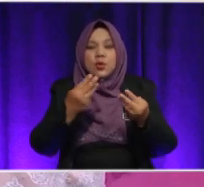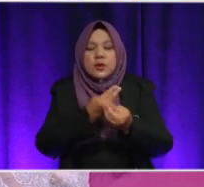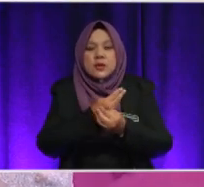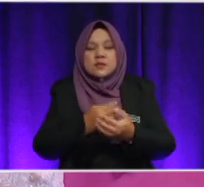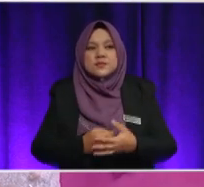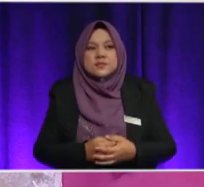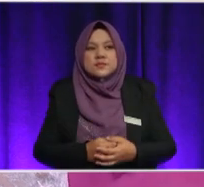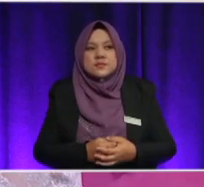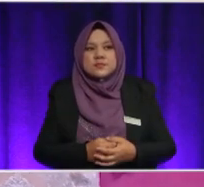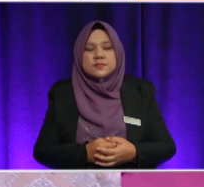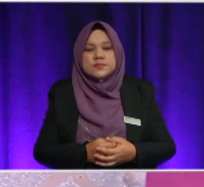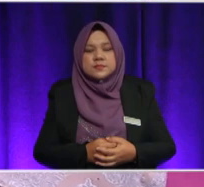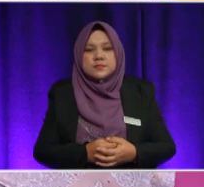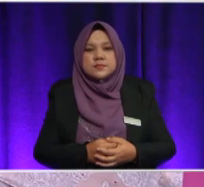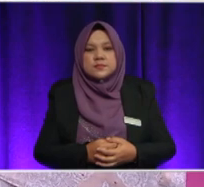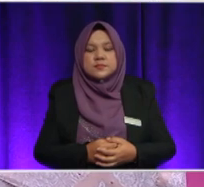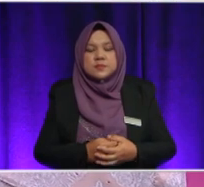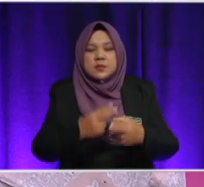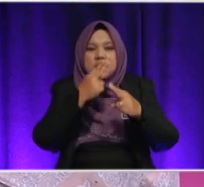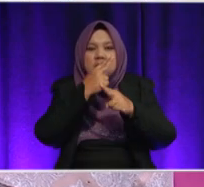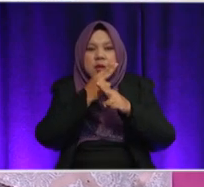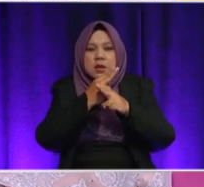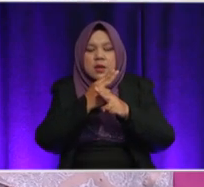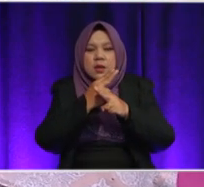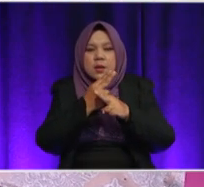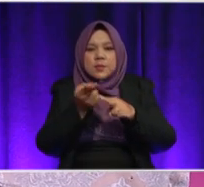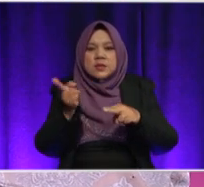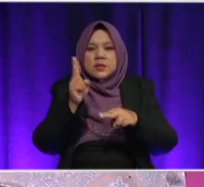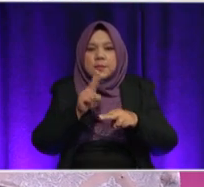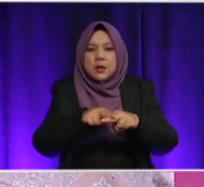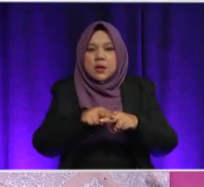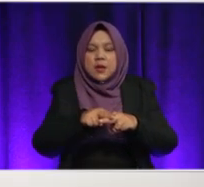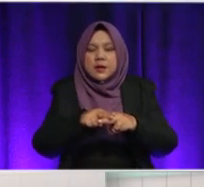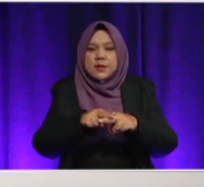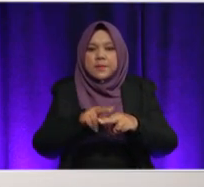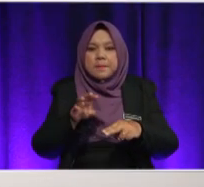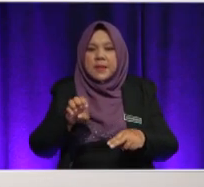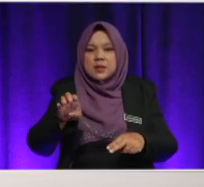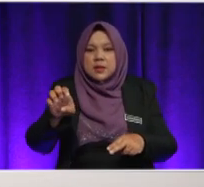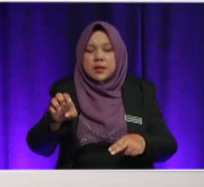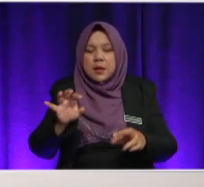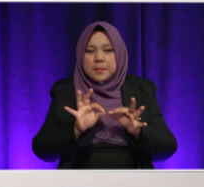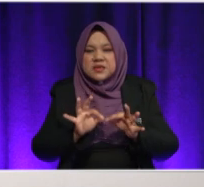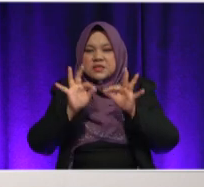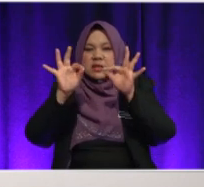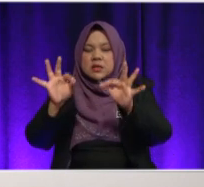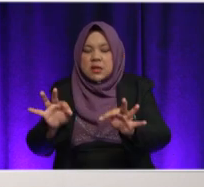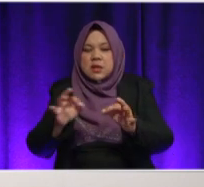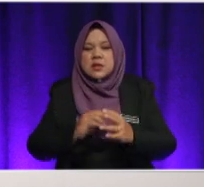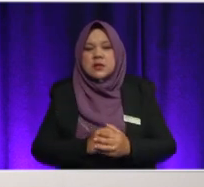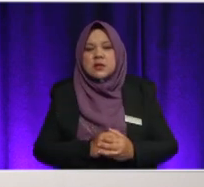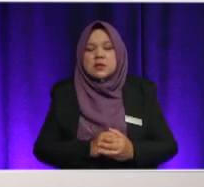untuk menjawab lagi dua menghalang pertumbuhan bakteri kalau untuk menghalang pertumbuhan